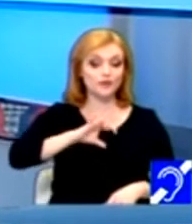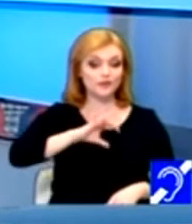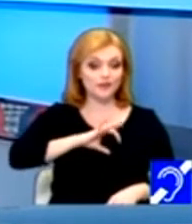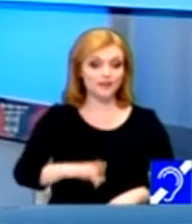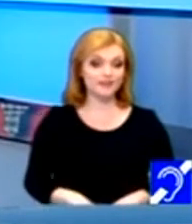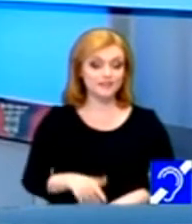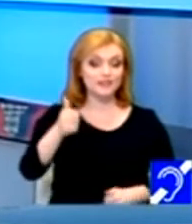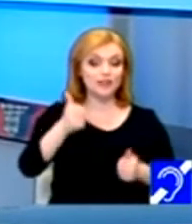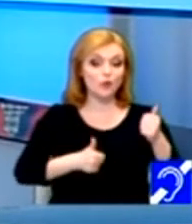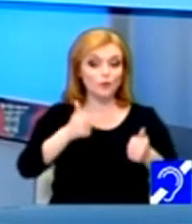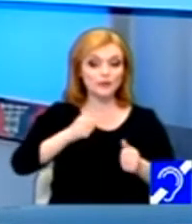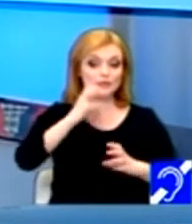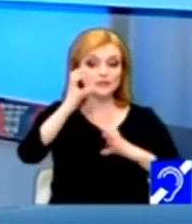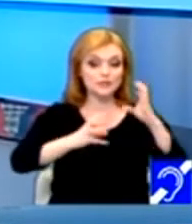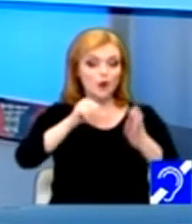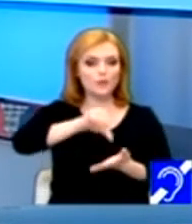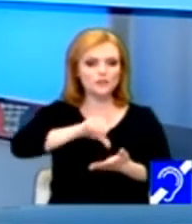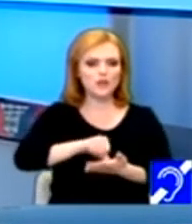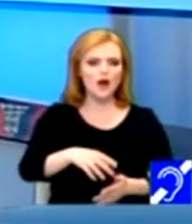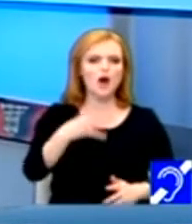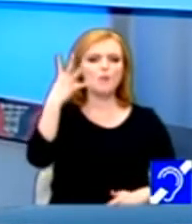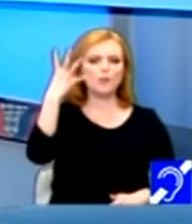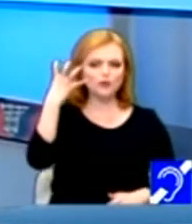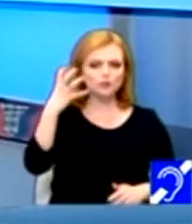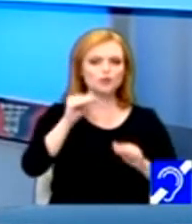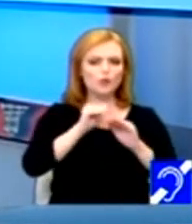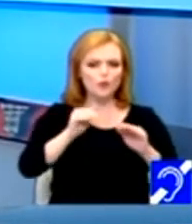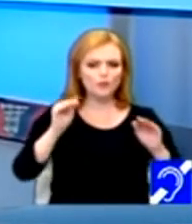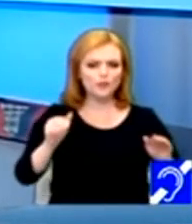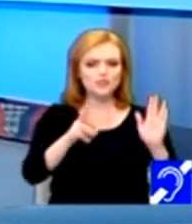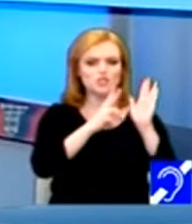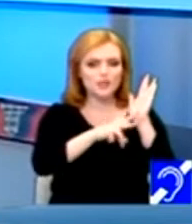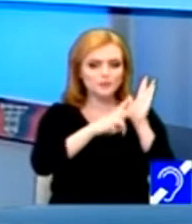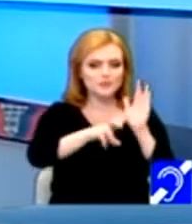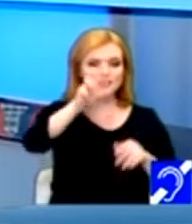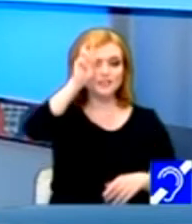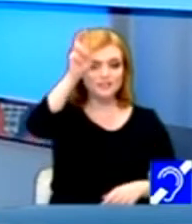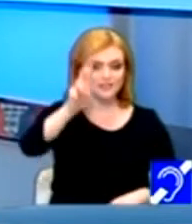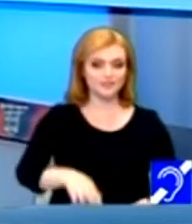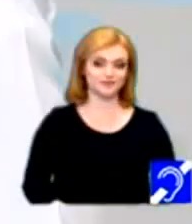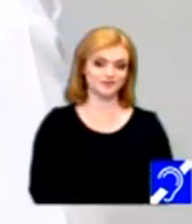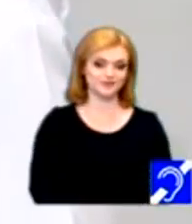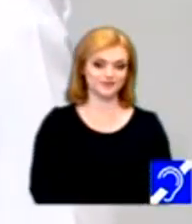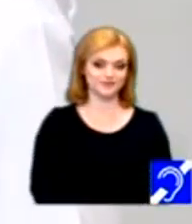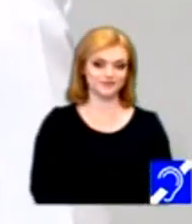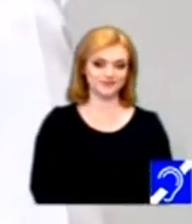bronz. La competiția internațională au participat peste 400 de elevi din 70 de țări.